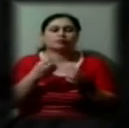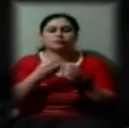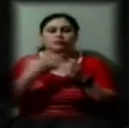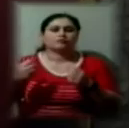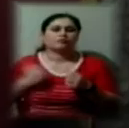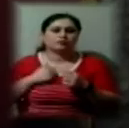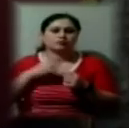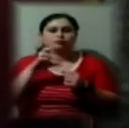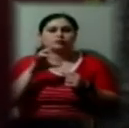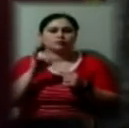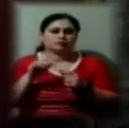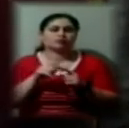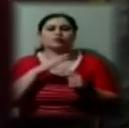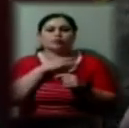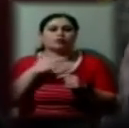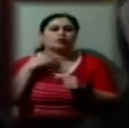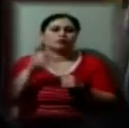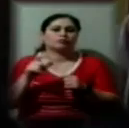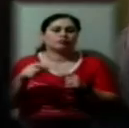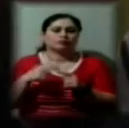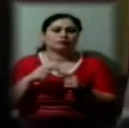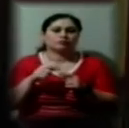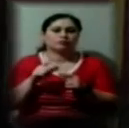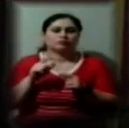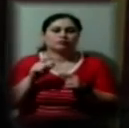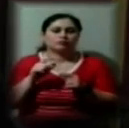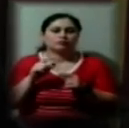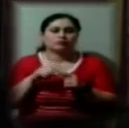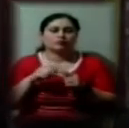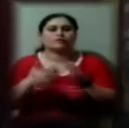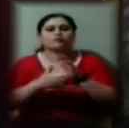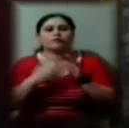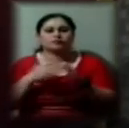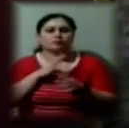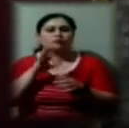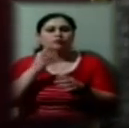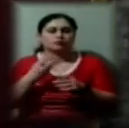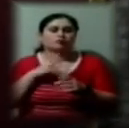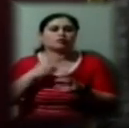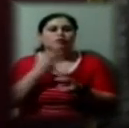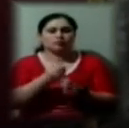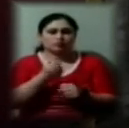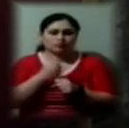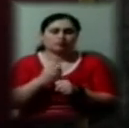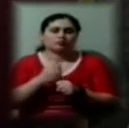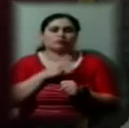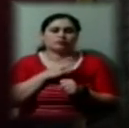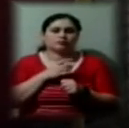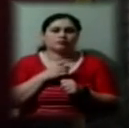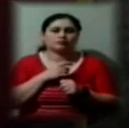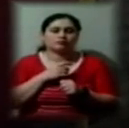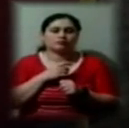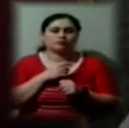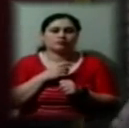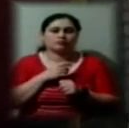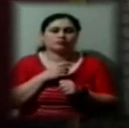Ну, багато. Інсульт стався. Визвали медичну допомогу, зробили йому укол. От, у нього відтялася